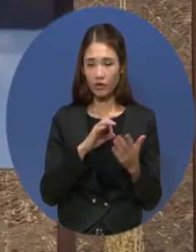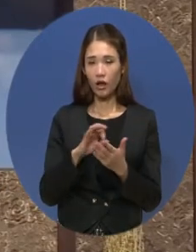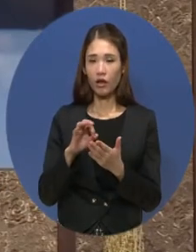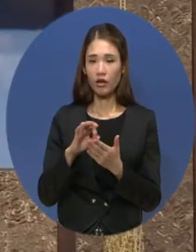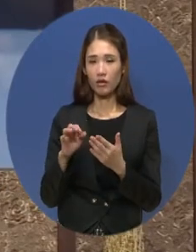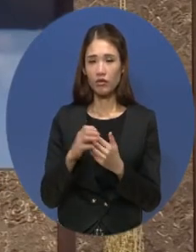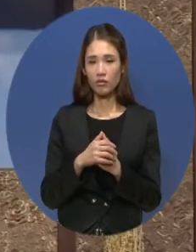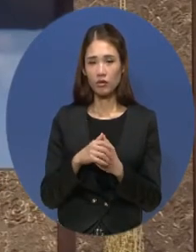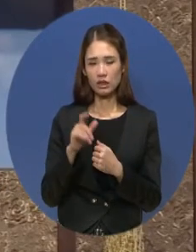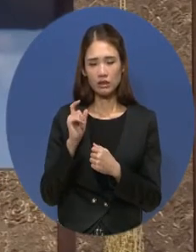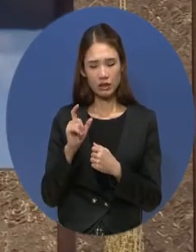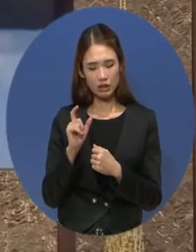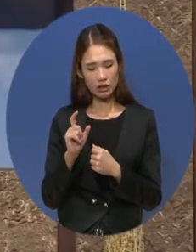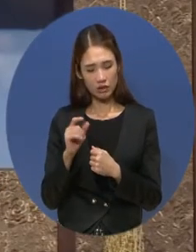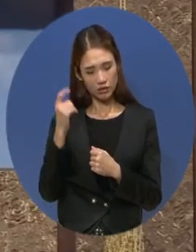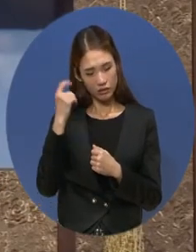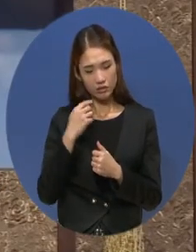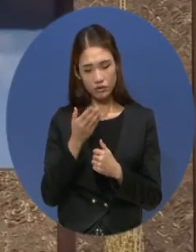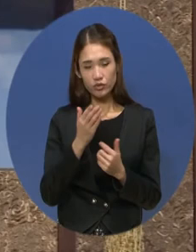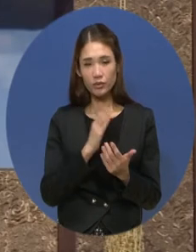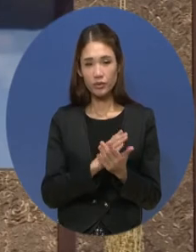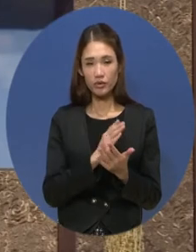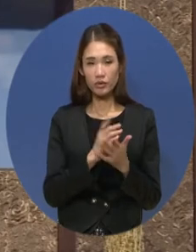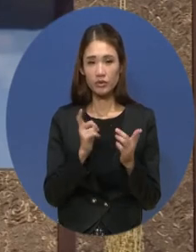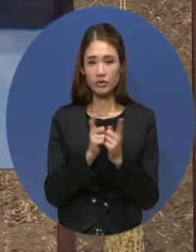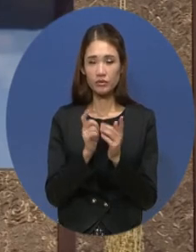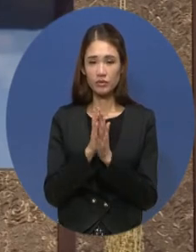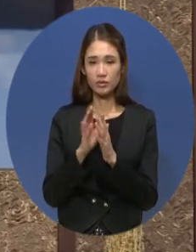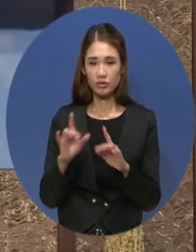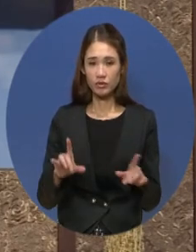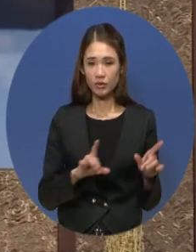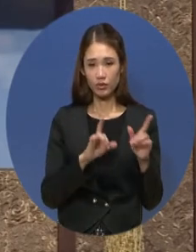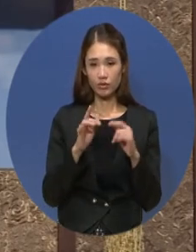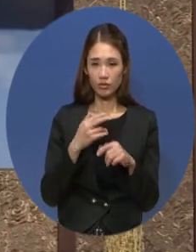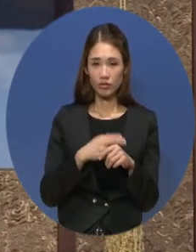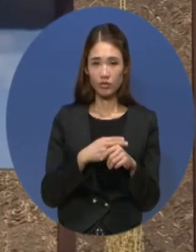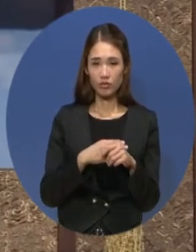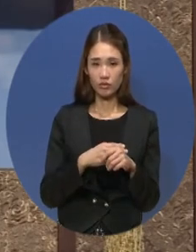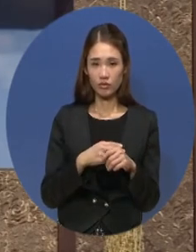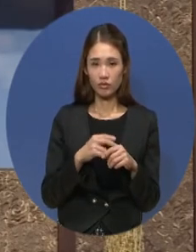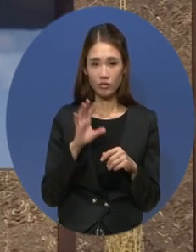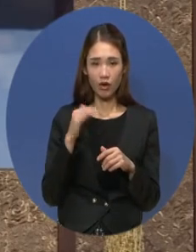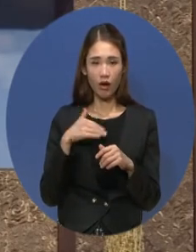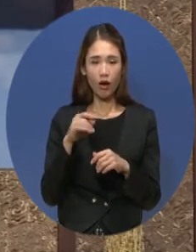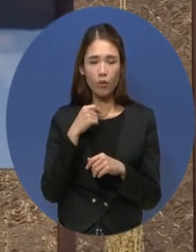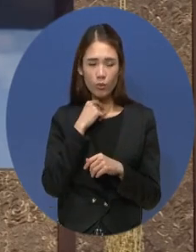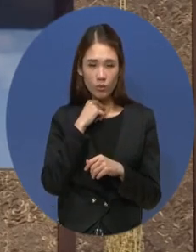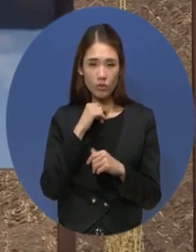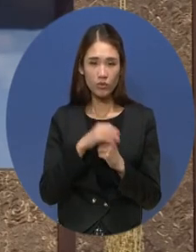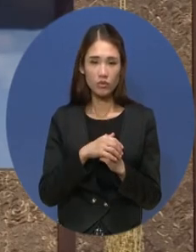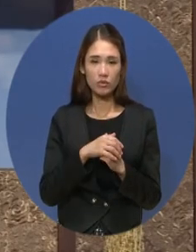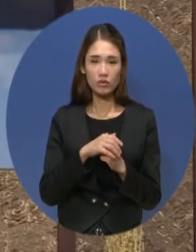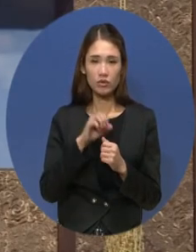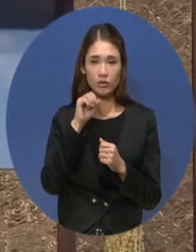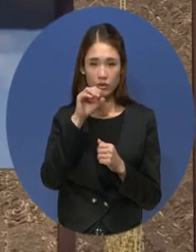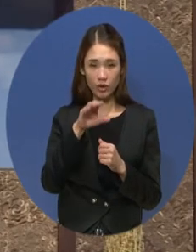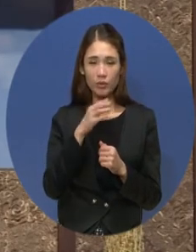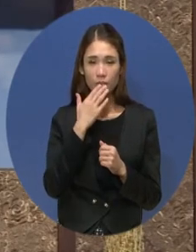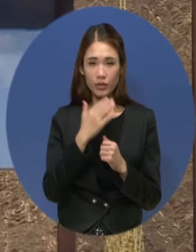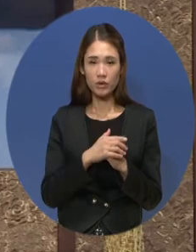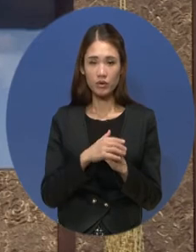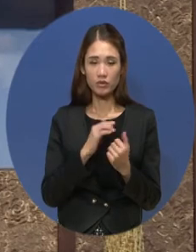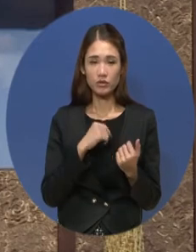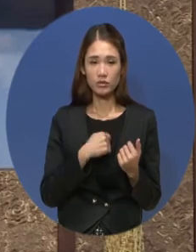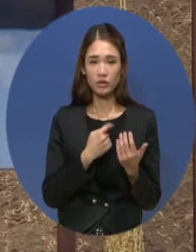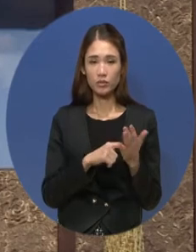딱딱한 것이 아니라 실제 생활에서 선생님 한테 하다못해 화전 해 가고 싶어요 라고 얘기할 수 있는 자기